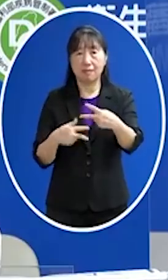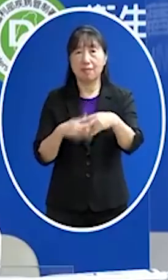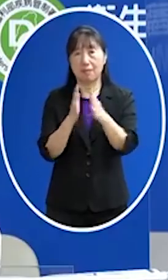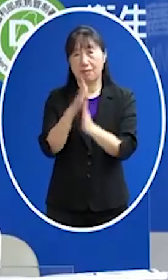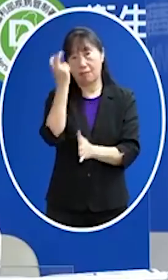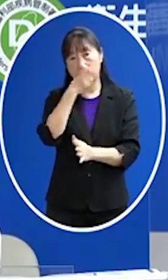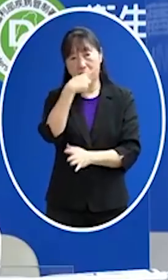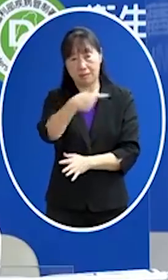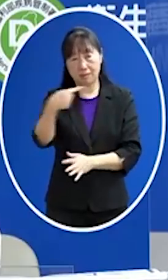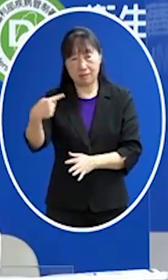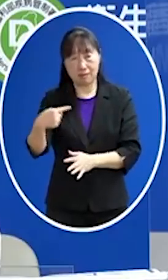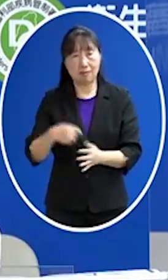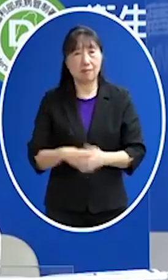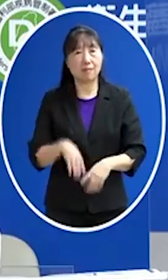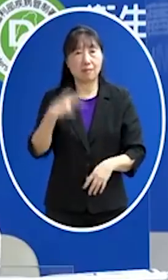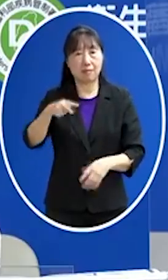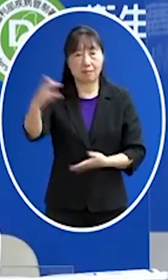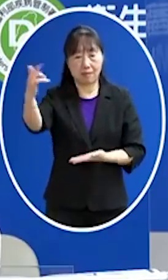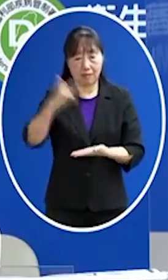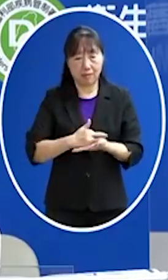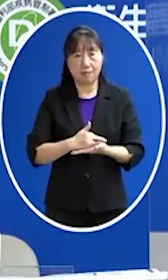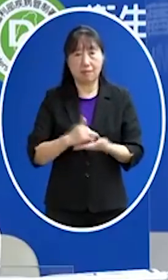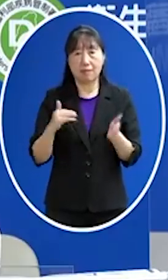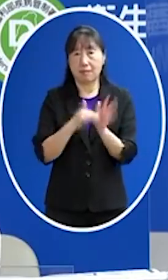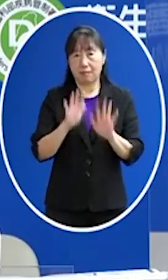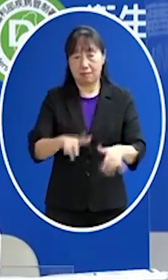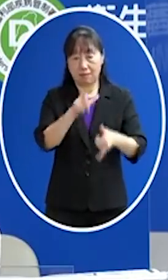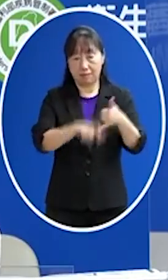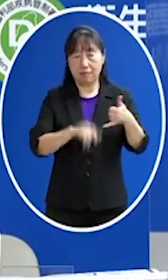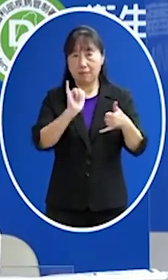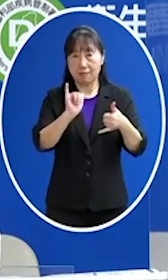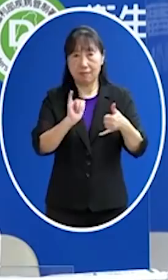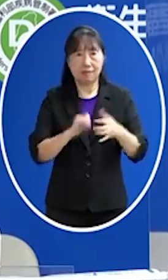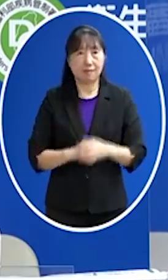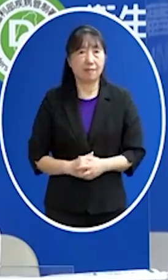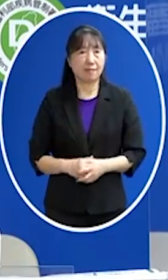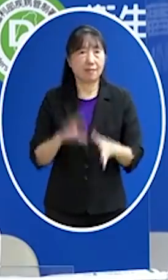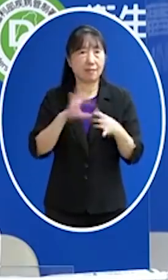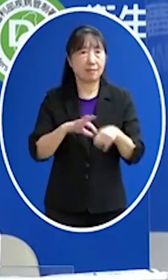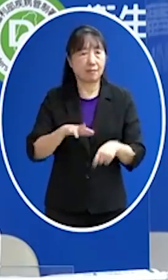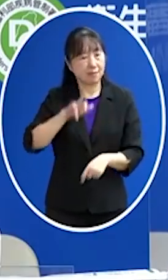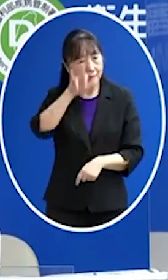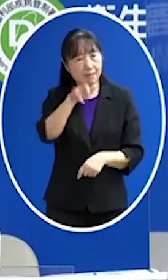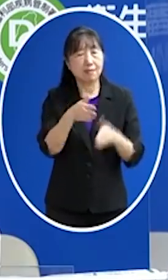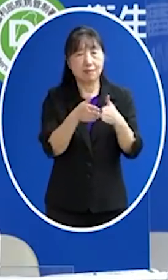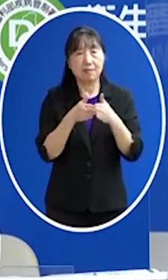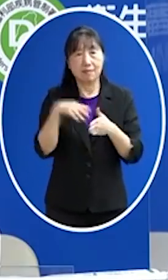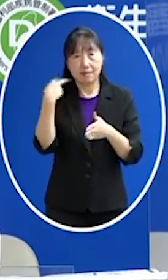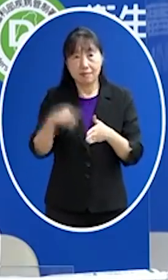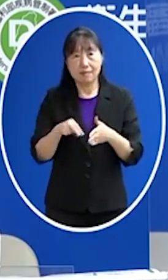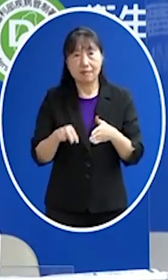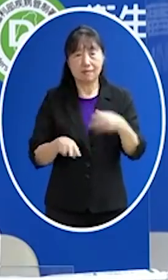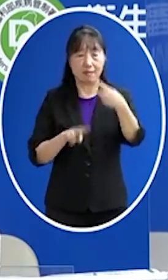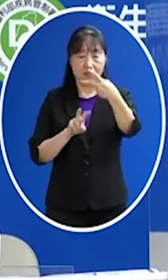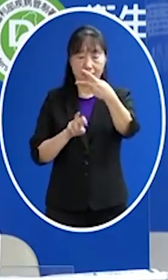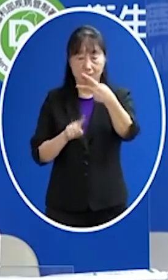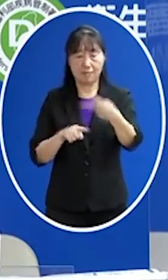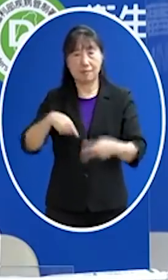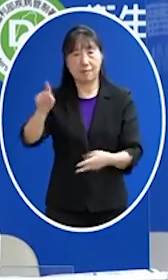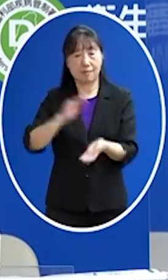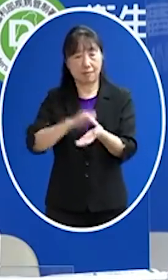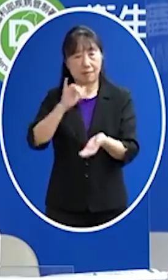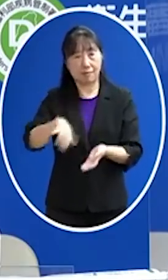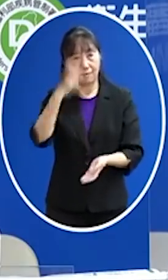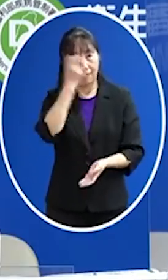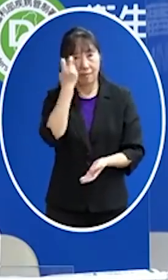阴性，1月9日返台，那到现在都没有症状，那因为有出境的需要，所以2月21日再到医院